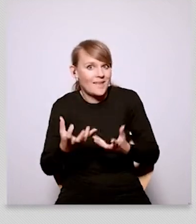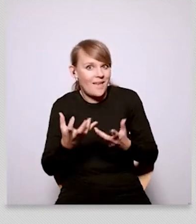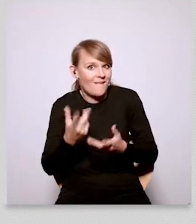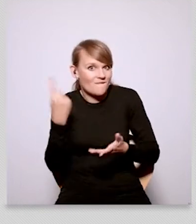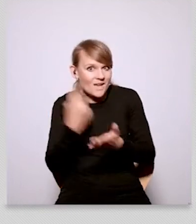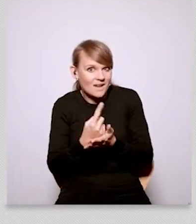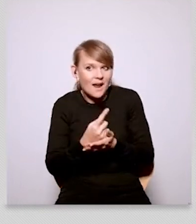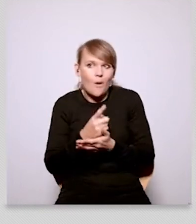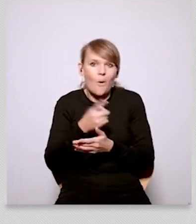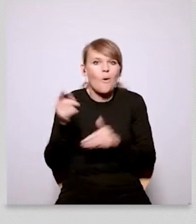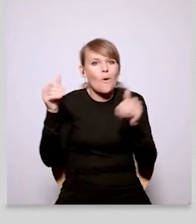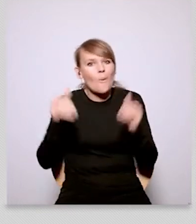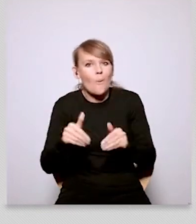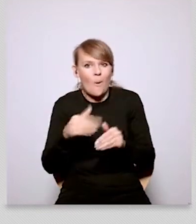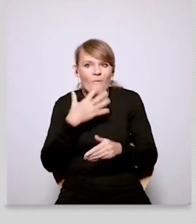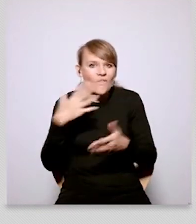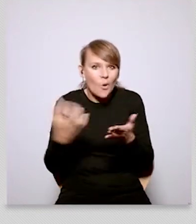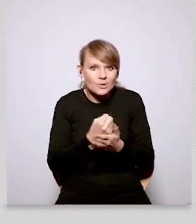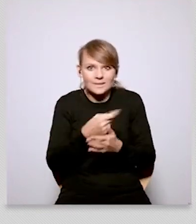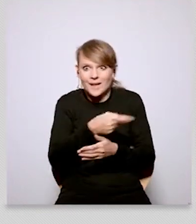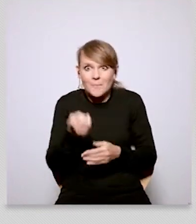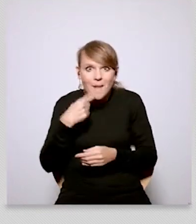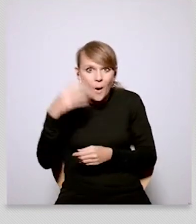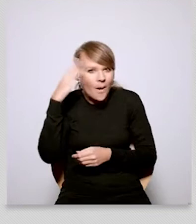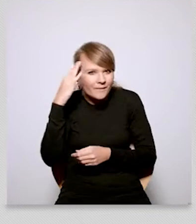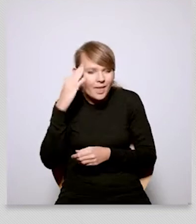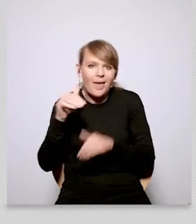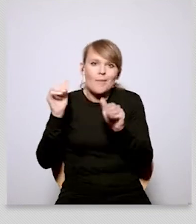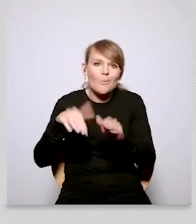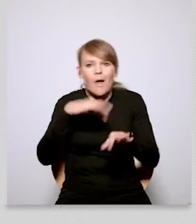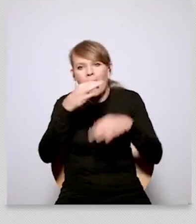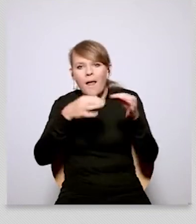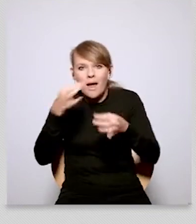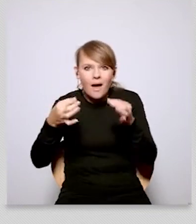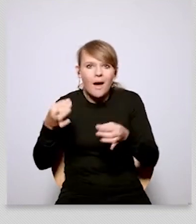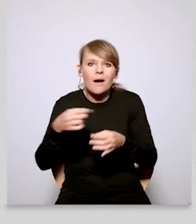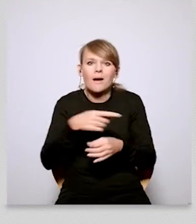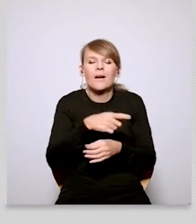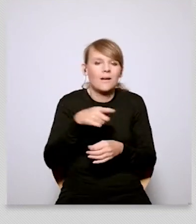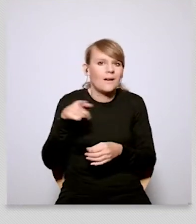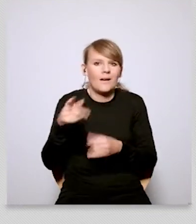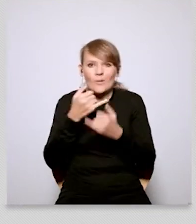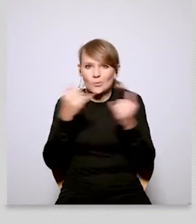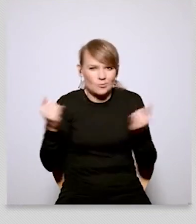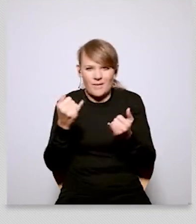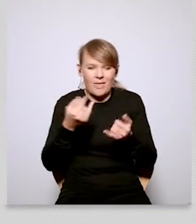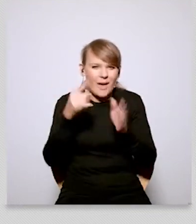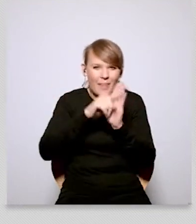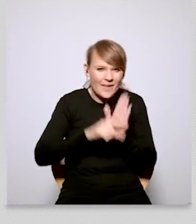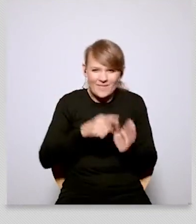te niewłaściwe wyobrażenia, które się zresztą odwołują do negatywnych emocji i obaw wielu, wielu osób.